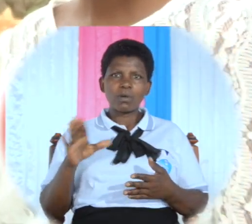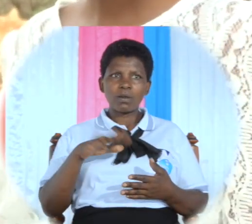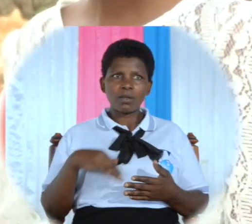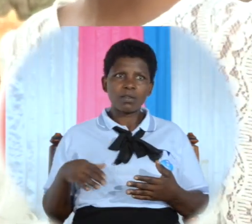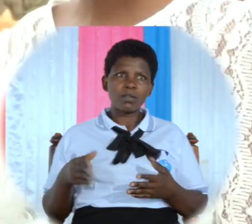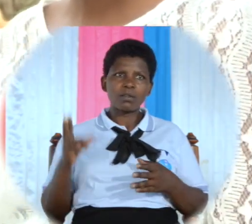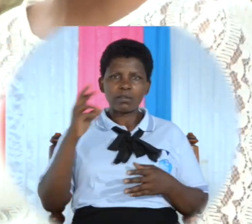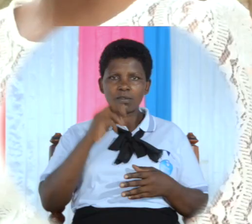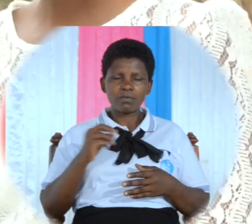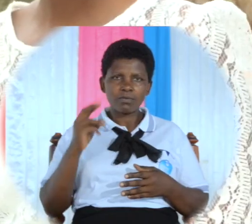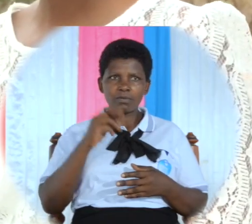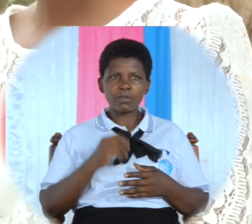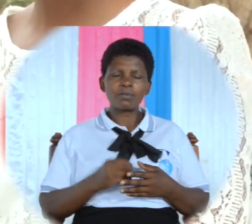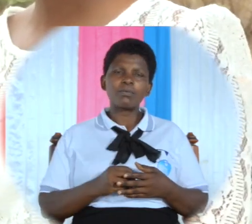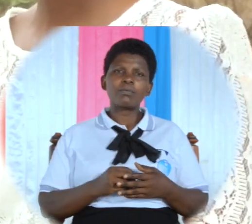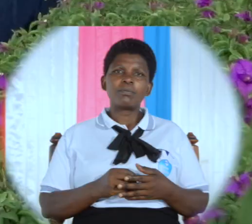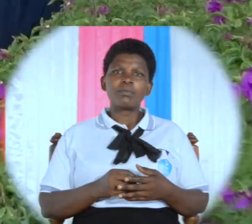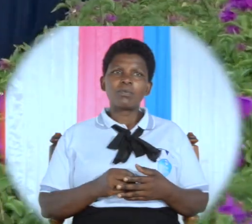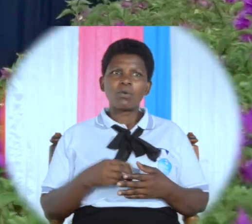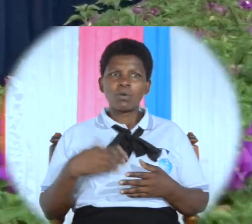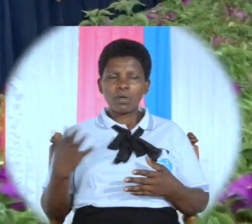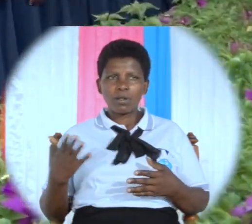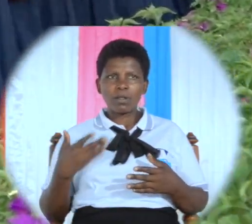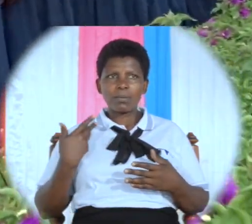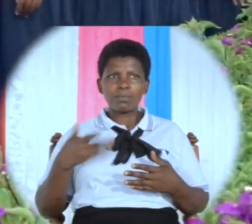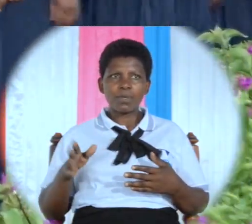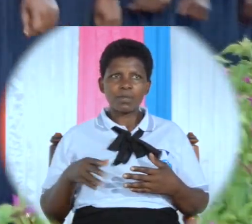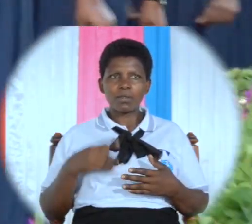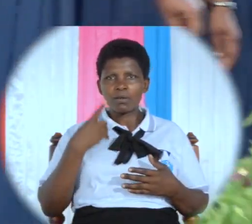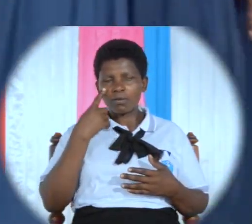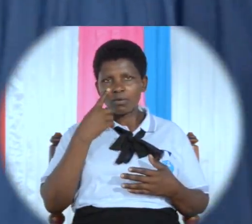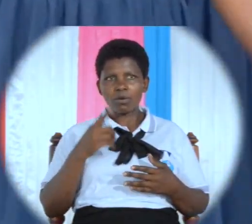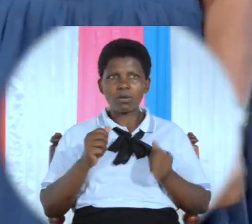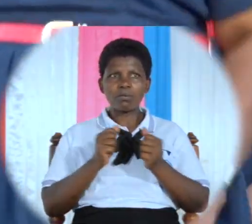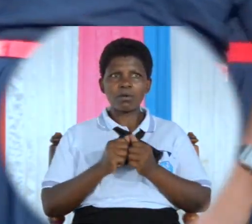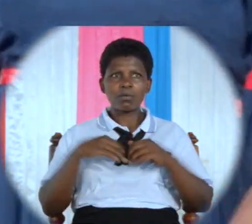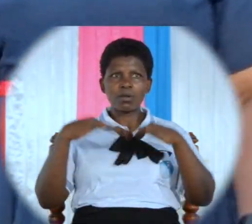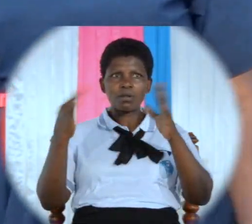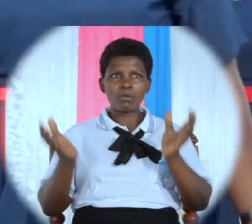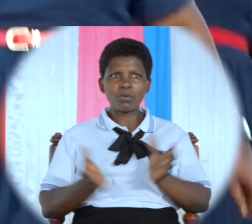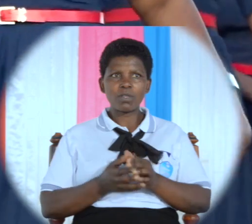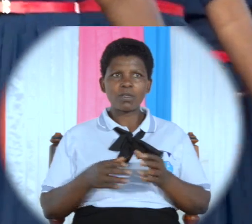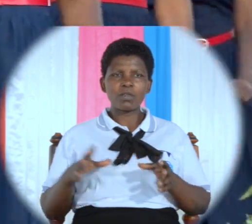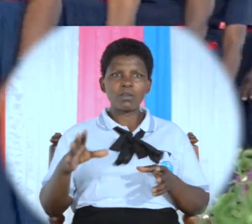Mana kila siku ananitafuta wala hapendi kuona mambo ya